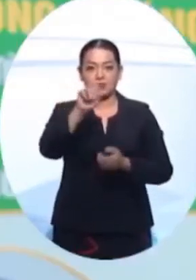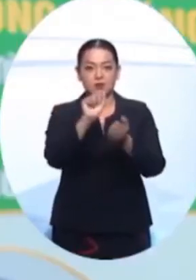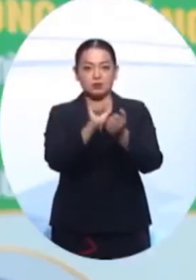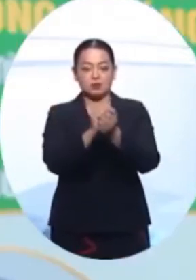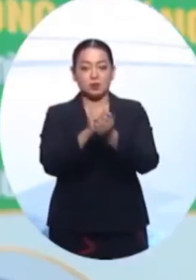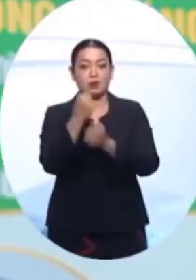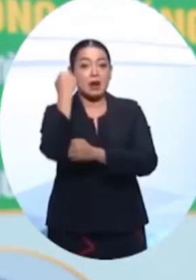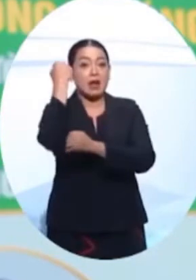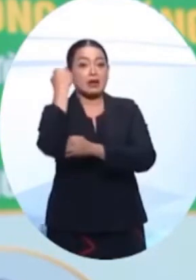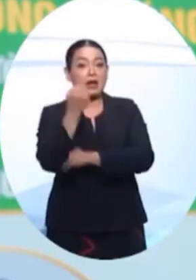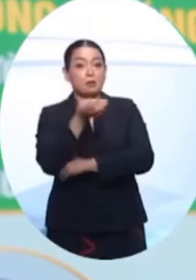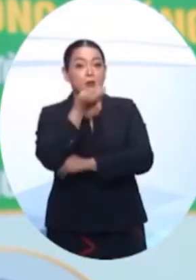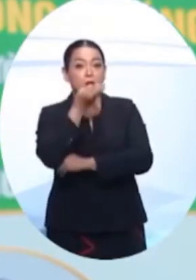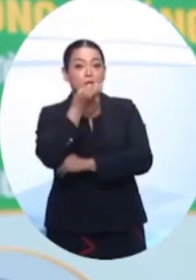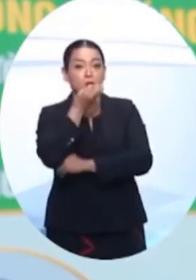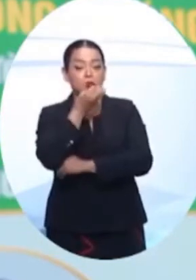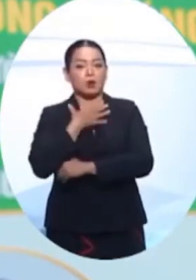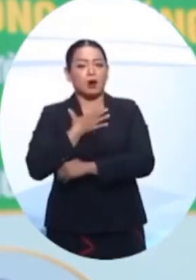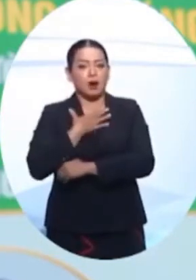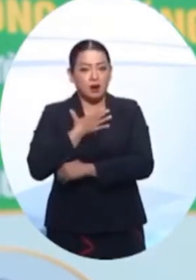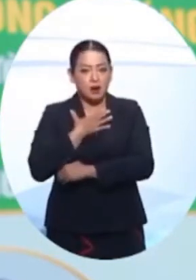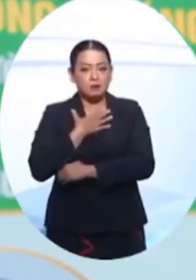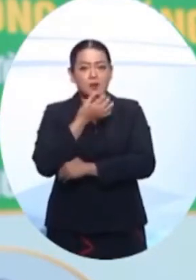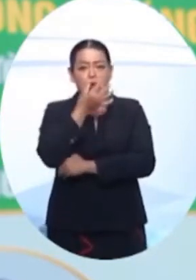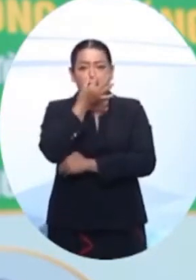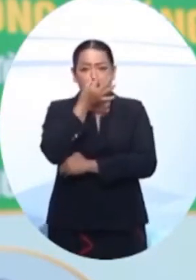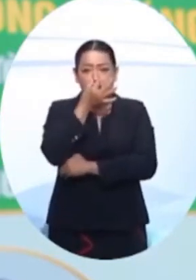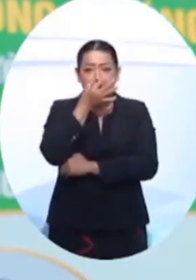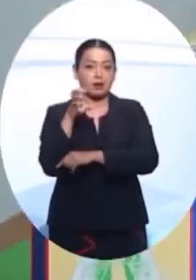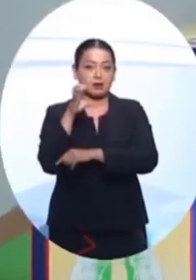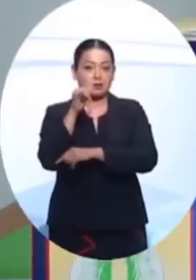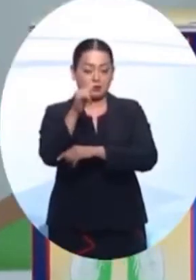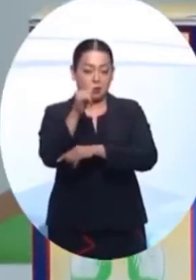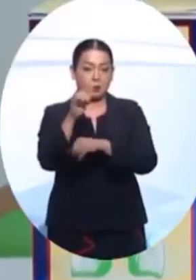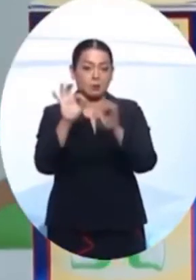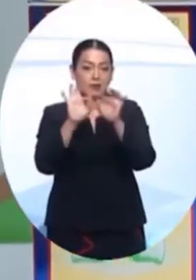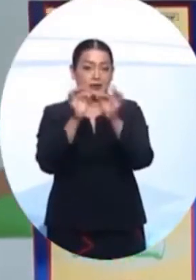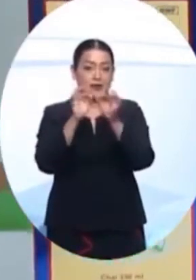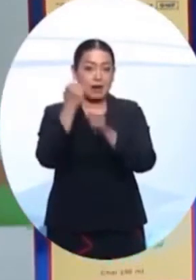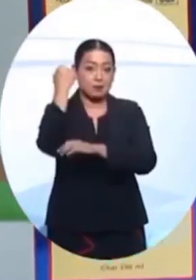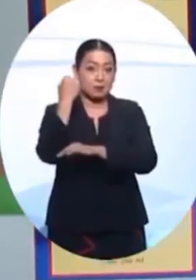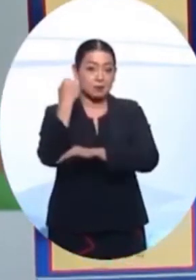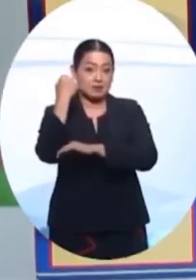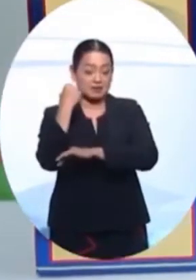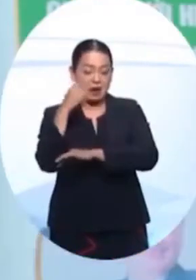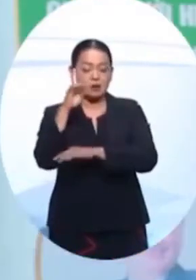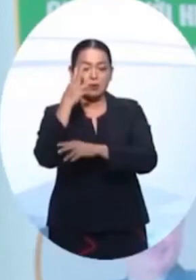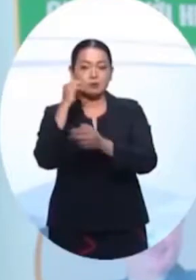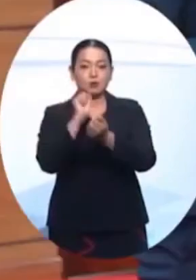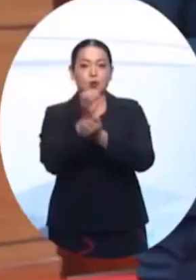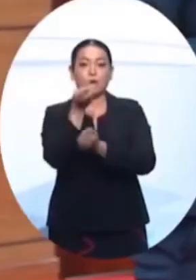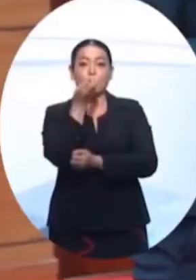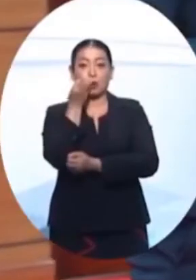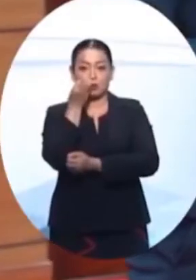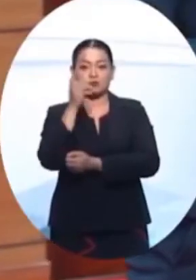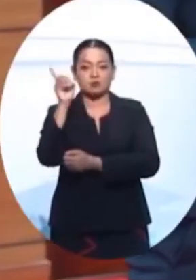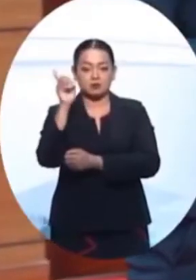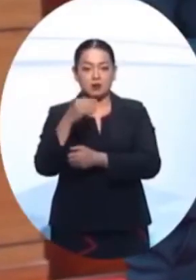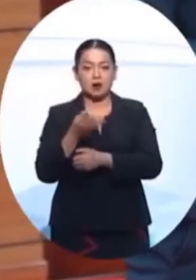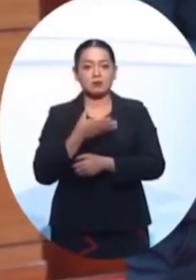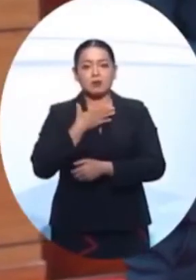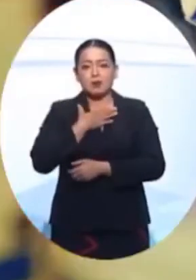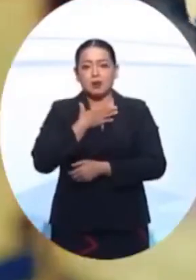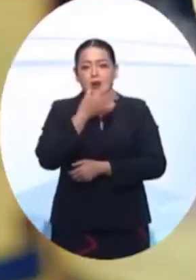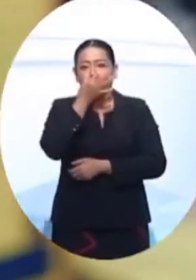là những cái trường hợp mà tăng tiết dịch của đường hô hấp. Tinh hoa y học cổ truyền đã mở ra hy vọng mới cho người mắc bệnh